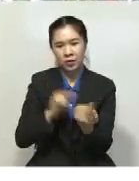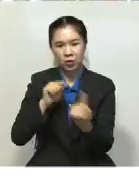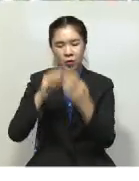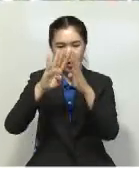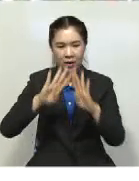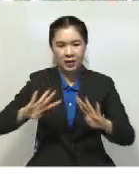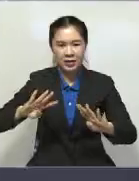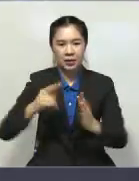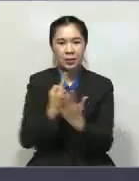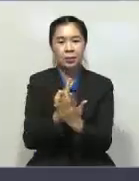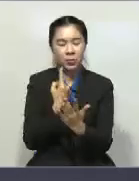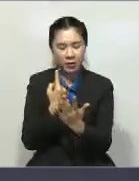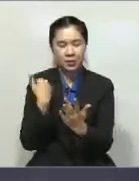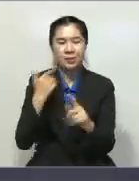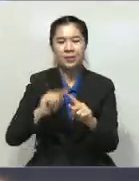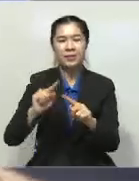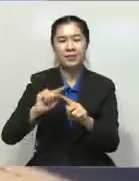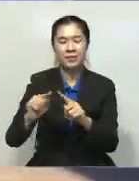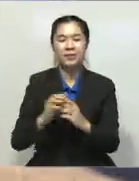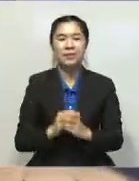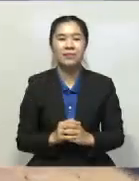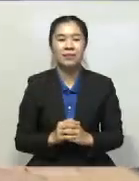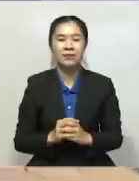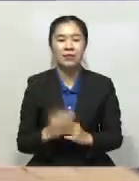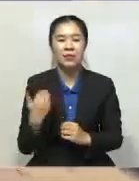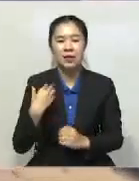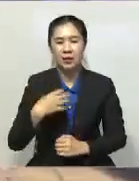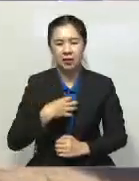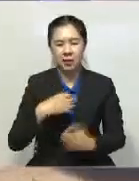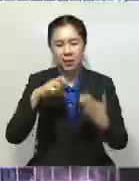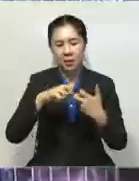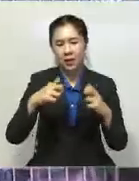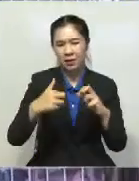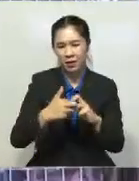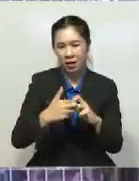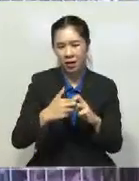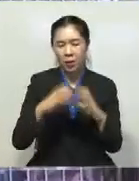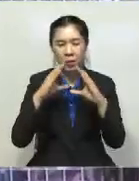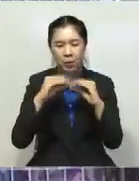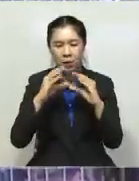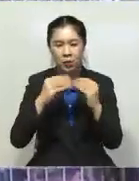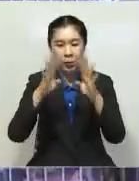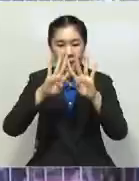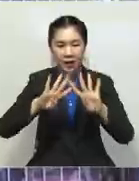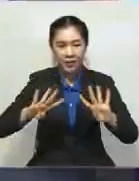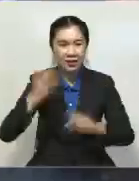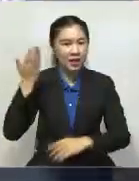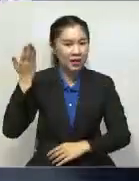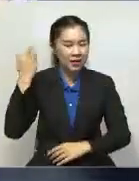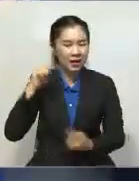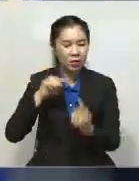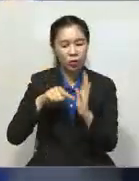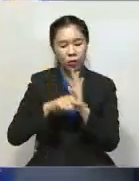ซึ่งการประชุมในปีหน้าที่ไทยจะเป็นเจ้าภาพก็อย่าให้เกิดปัญหาเหมือนกับการประชุมอาเซียนครั้งก่อนที่จัดขึ้นที่จังหวัด